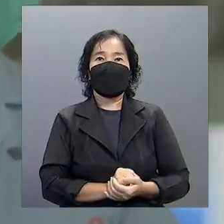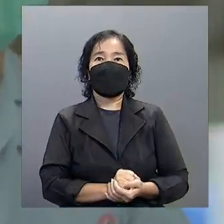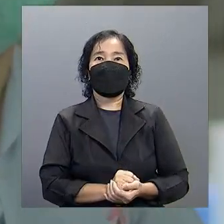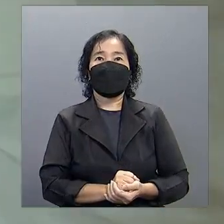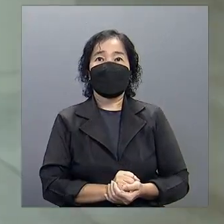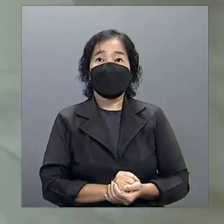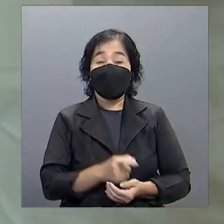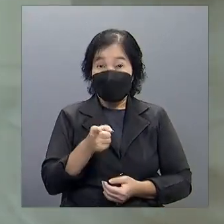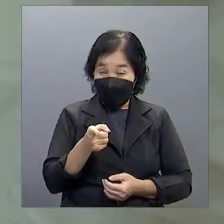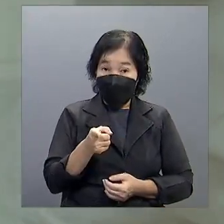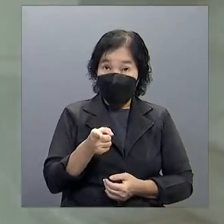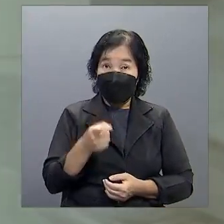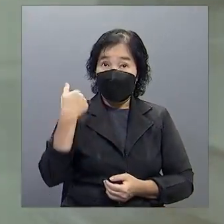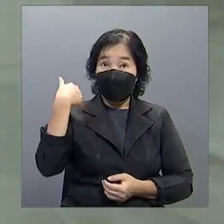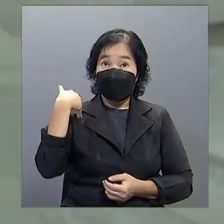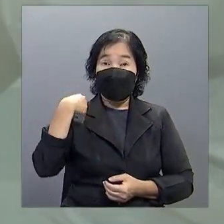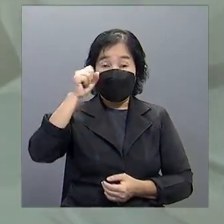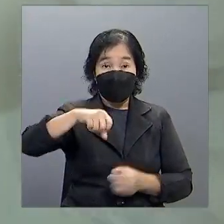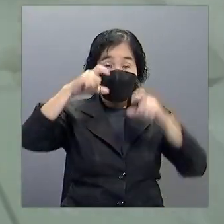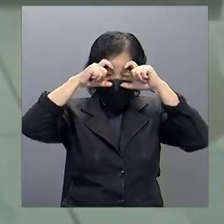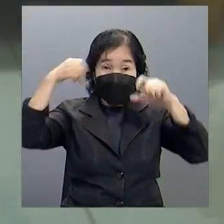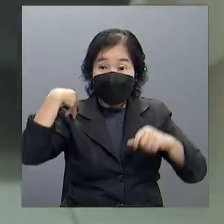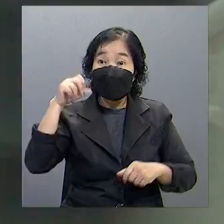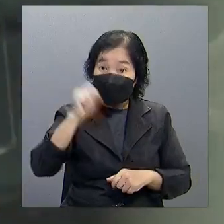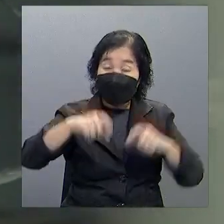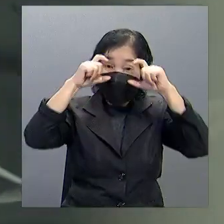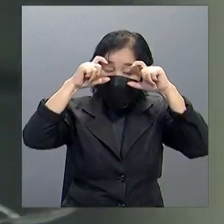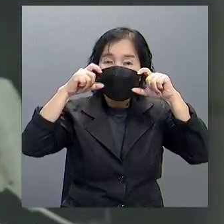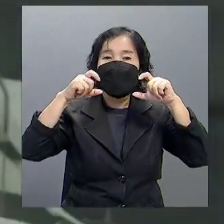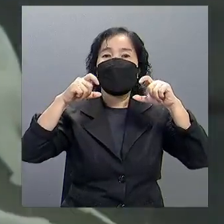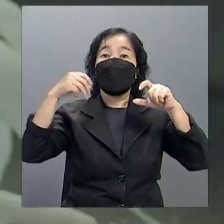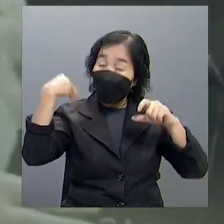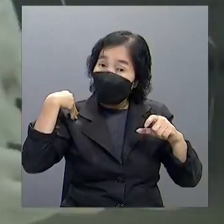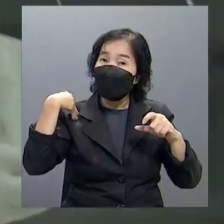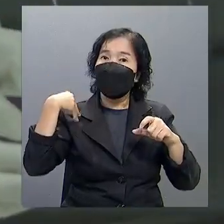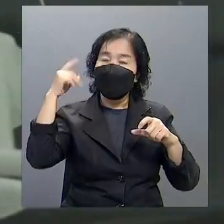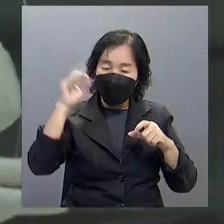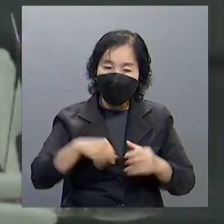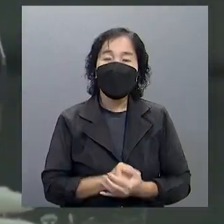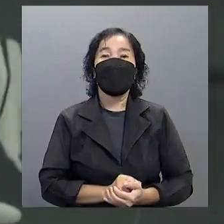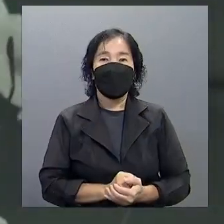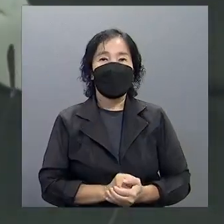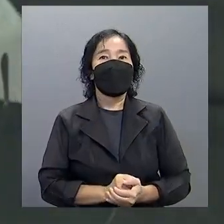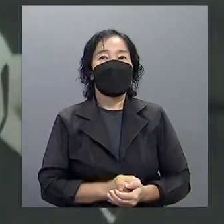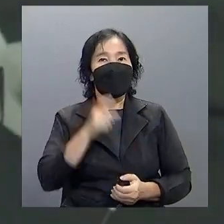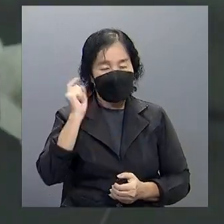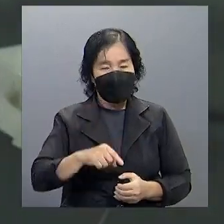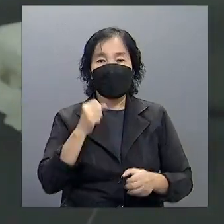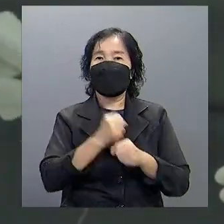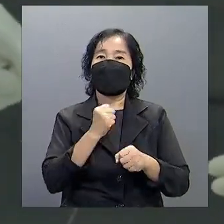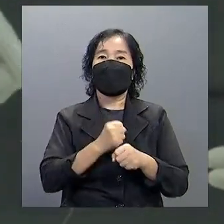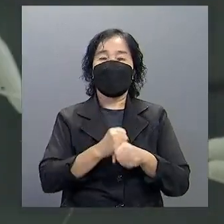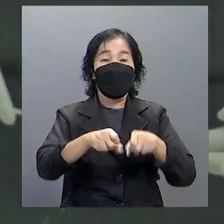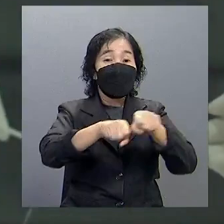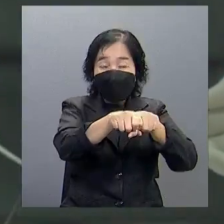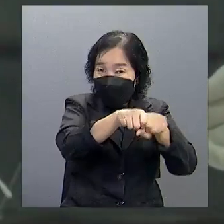ำก็ด้วยเหรอแว่นดำ ใช่ใช่ใช้แว่นกันแดดที่เขาใช้อะค่ะ อ๋อโอเค แต่เอามาเลยค่ะซีออกซี่เขาใช้เป็นรองเท้าหรือว่